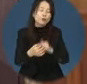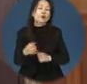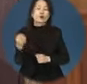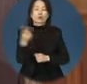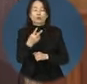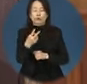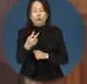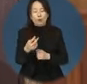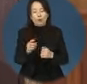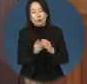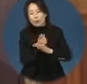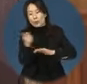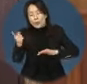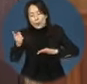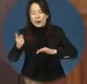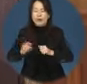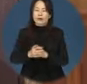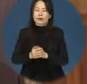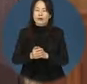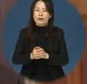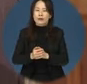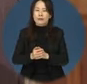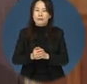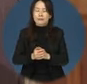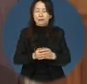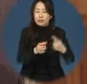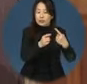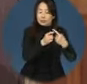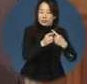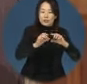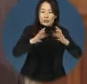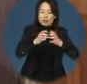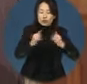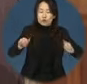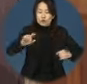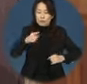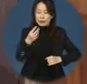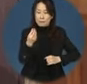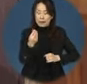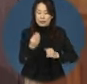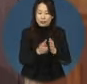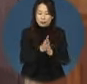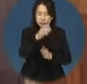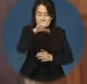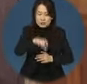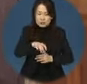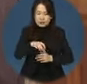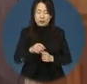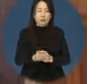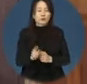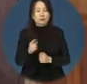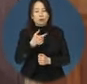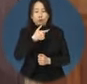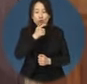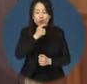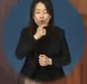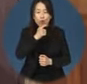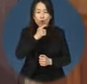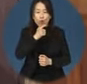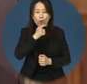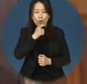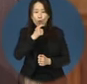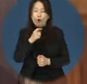따로 지정하게 되어 있는게 있습니다 첫번째 말씀들이 이제 인구 100만 도시 같은 경우에는 어디어디 조치 수원 이라든지